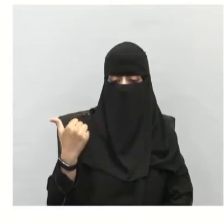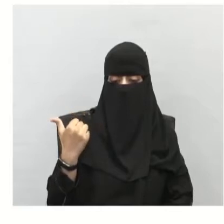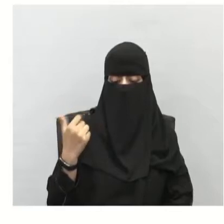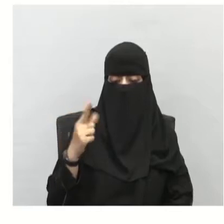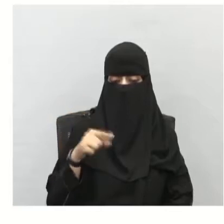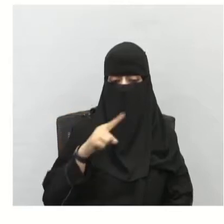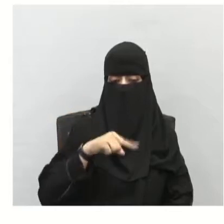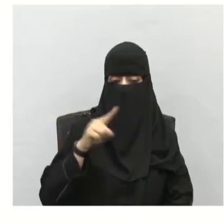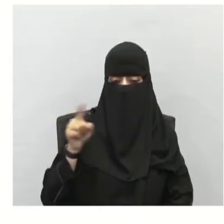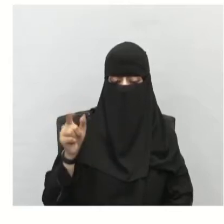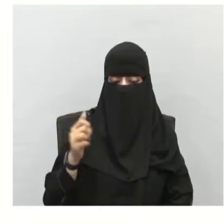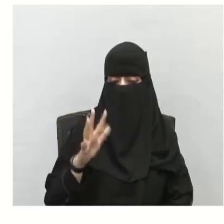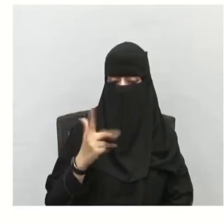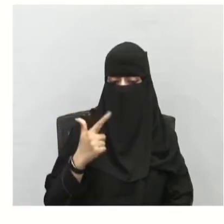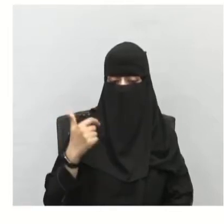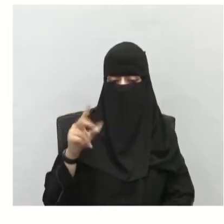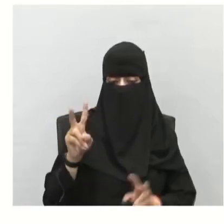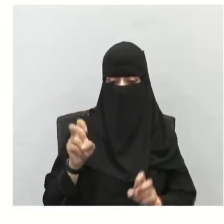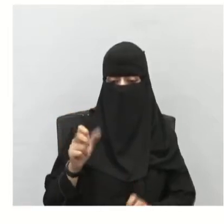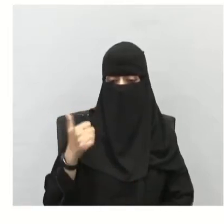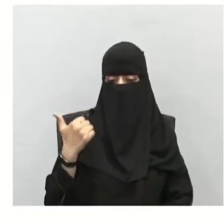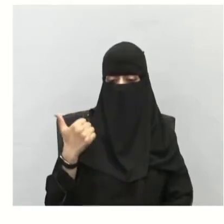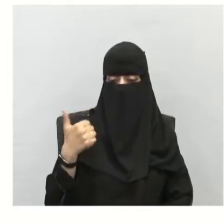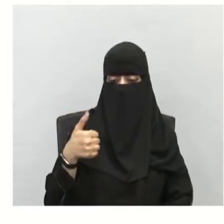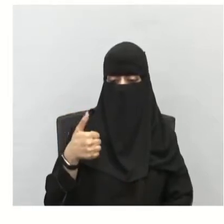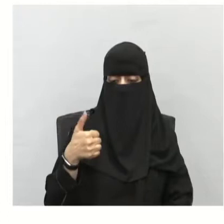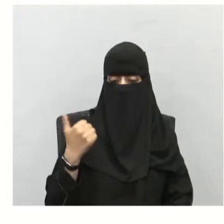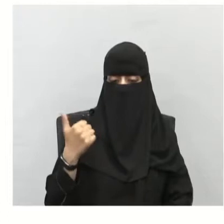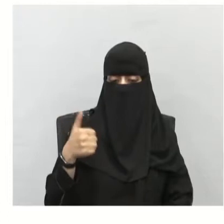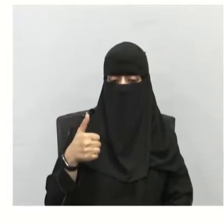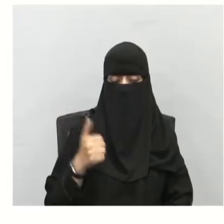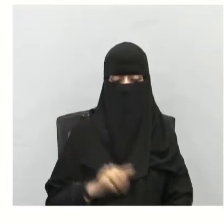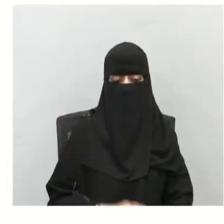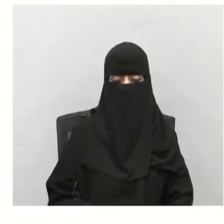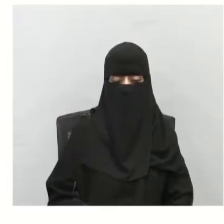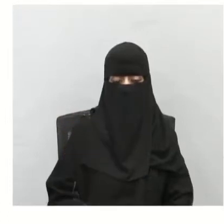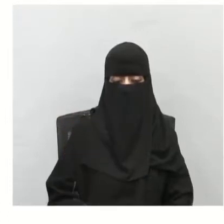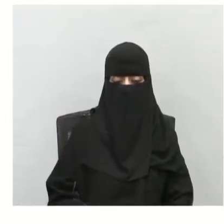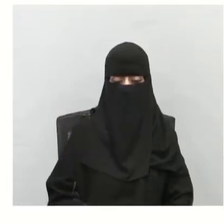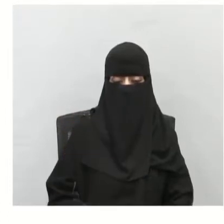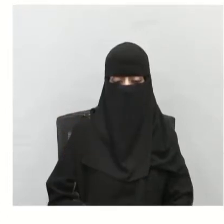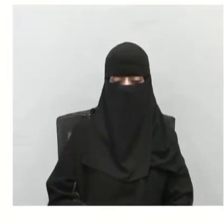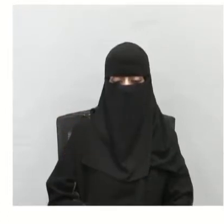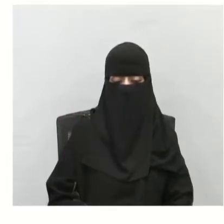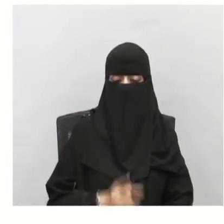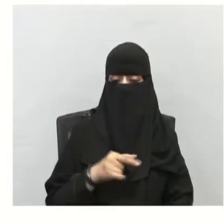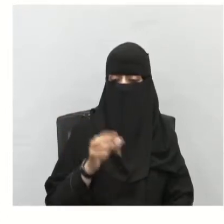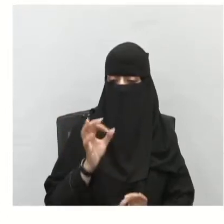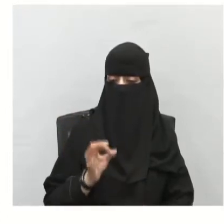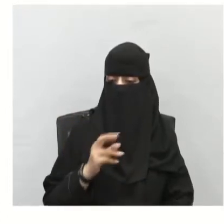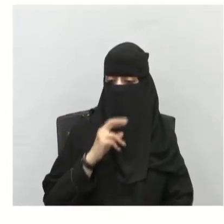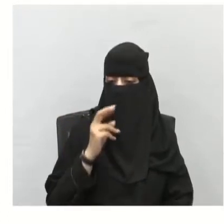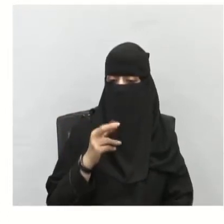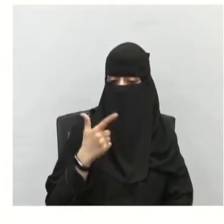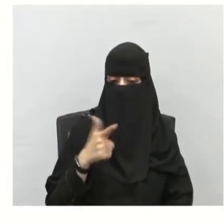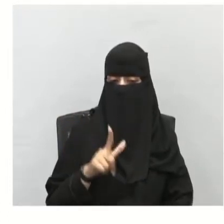1 2 3 4 5 6. لاحظوا معي جيدا، هنا توقفنا عند 60، توقفنا عند ماذا؟ عند 60 هنا. إذا فعلا